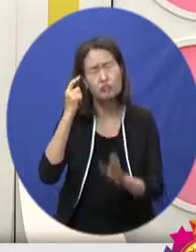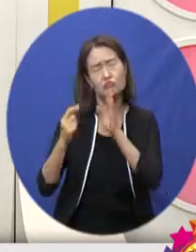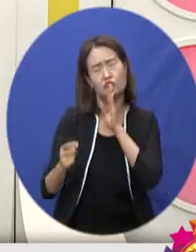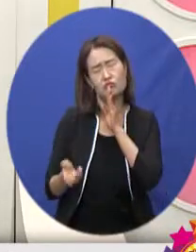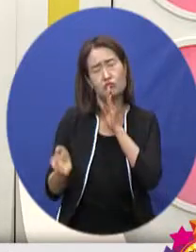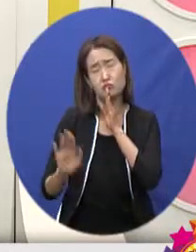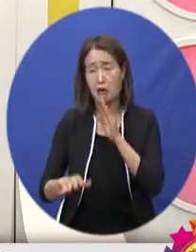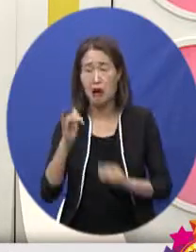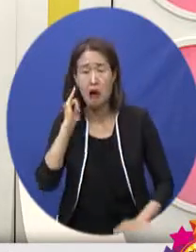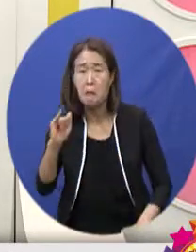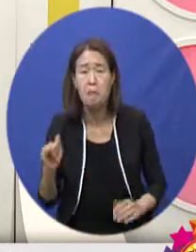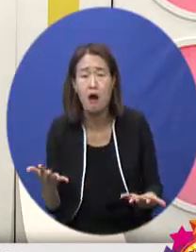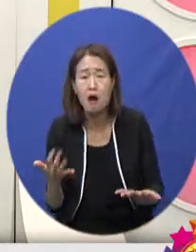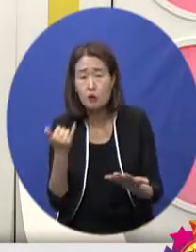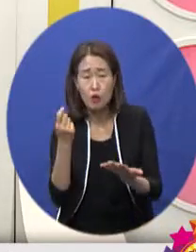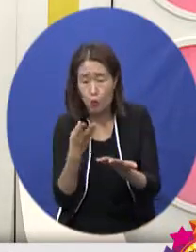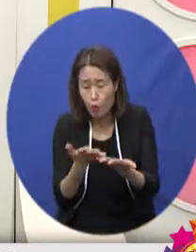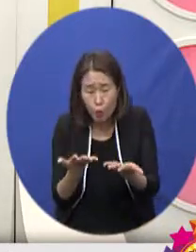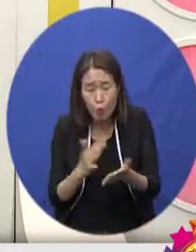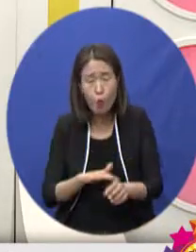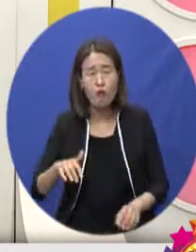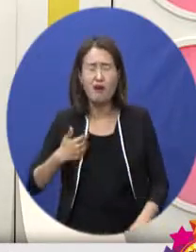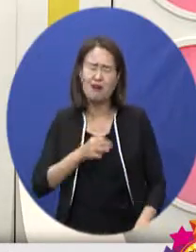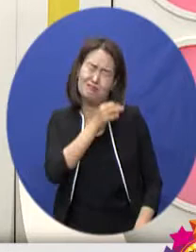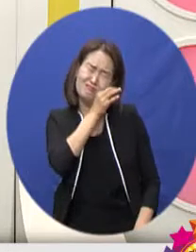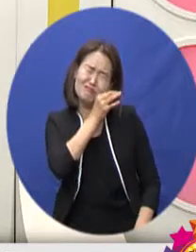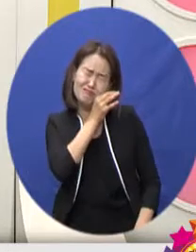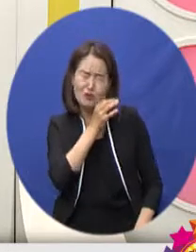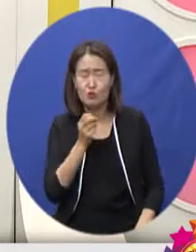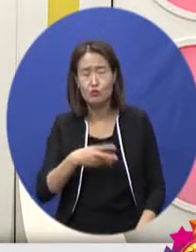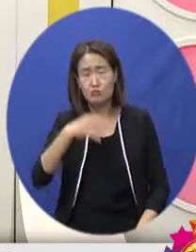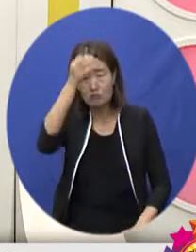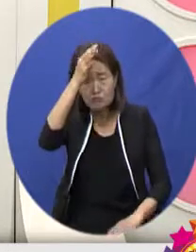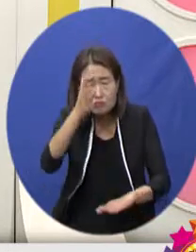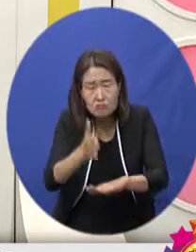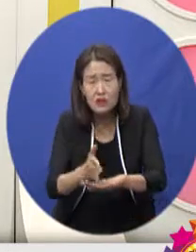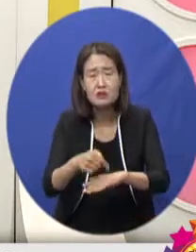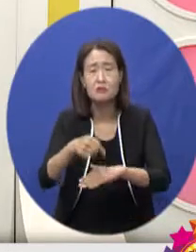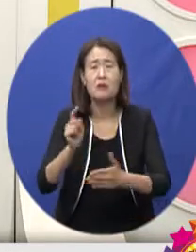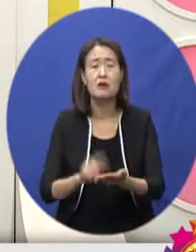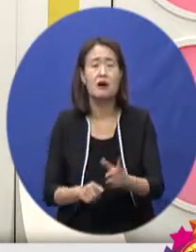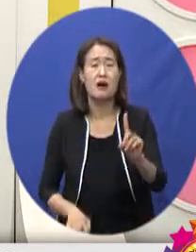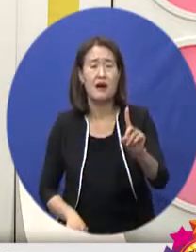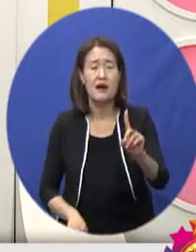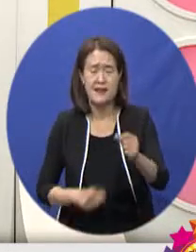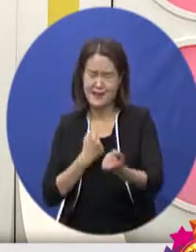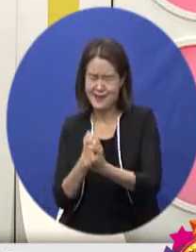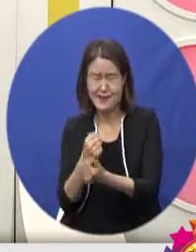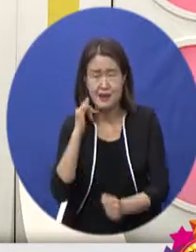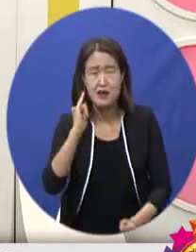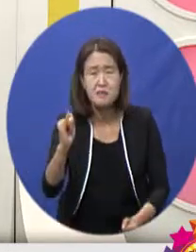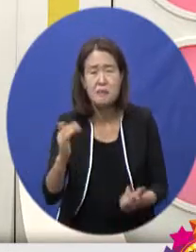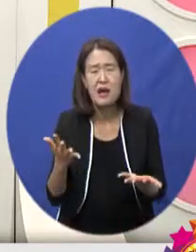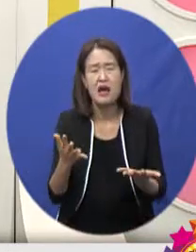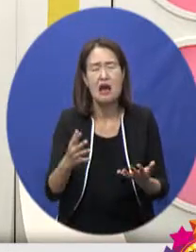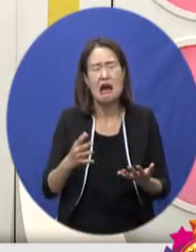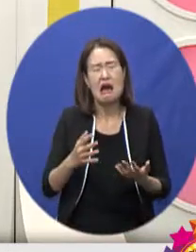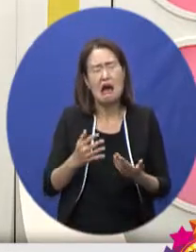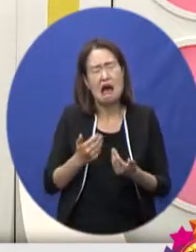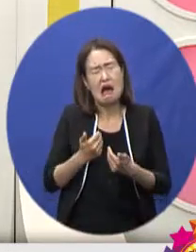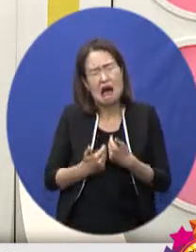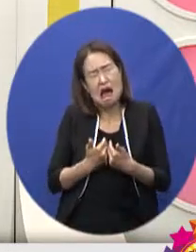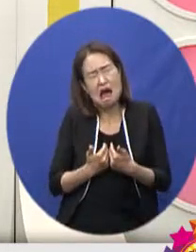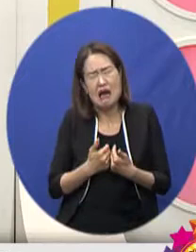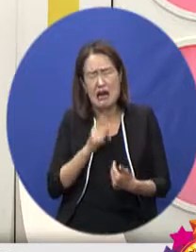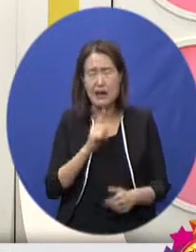지금이 연락은 안 되고, 또 쑥스럽거나 미안한 마음에 선뜻 연락을 못 하시는 분들이 있어요.